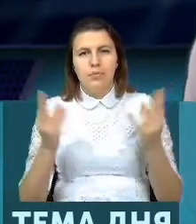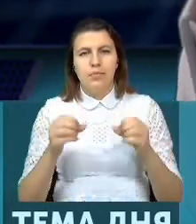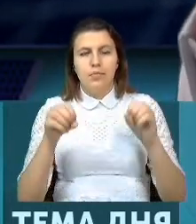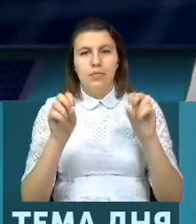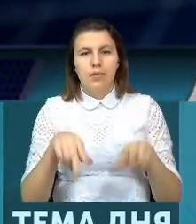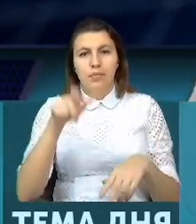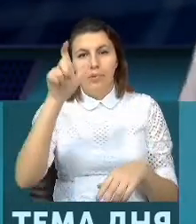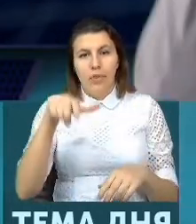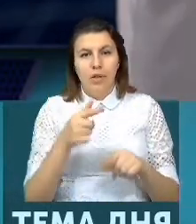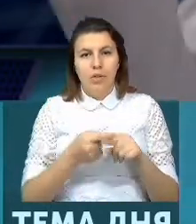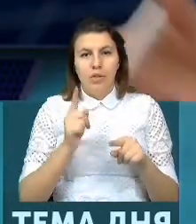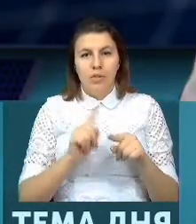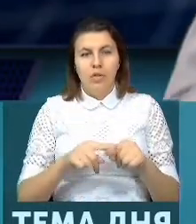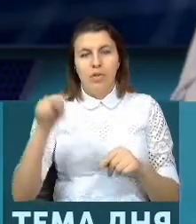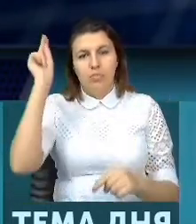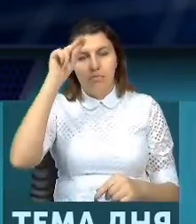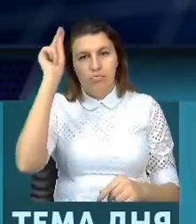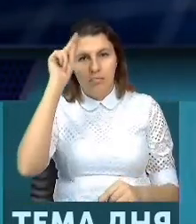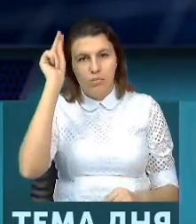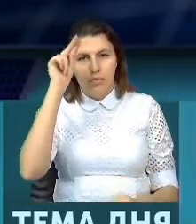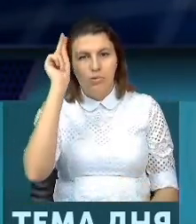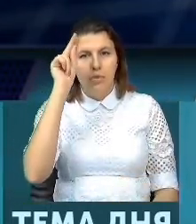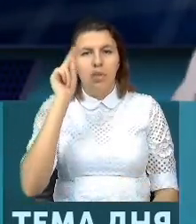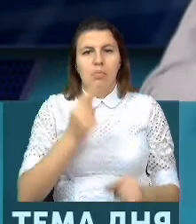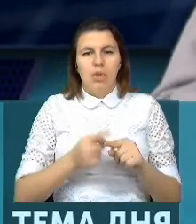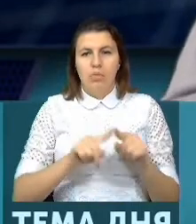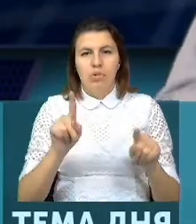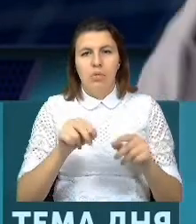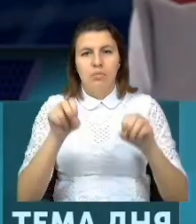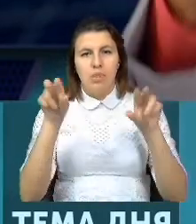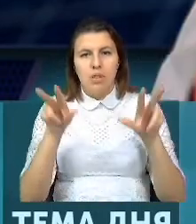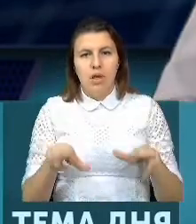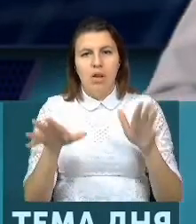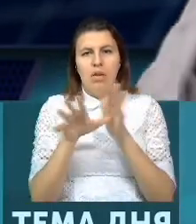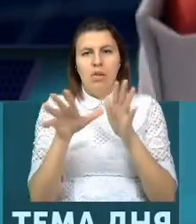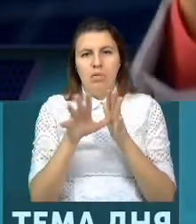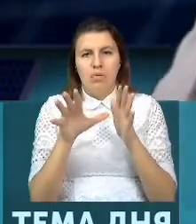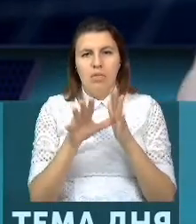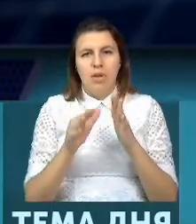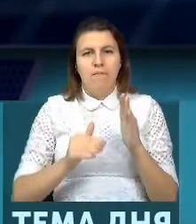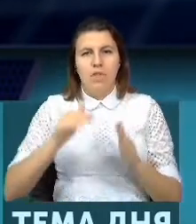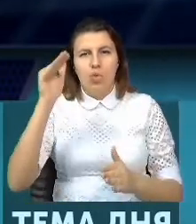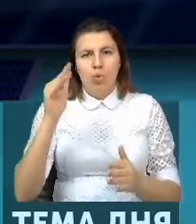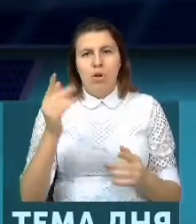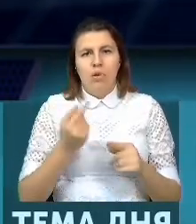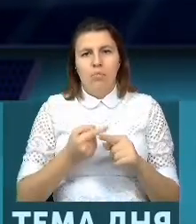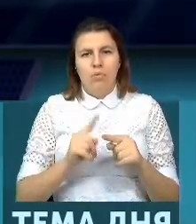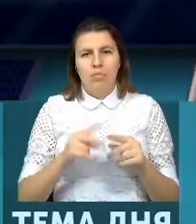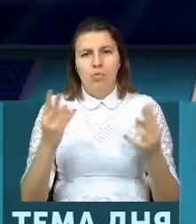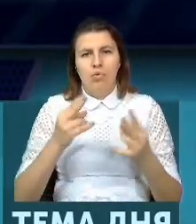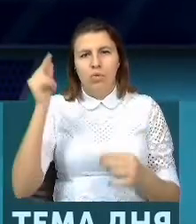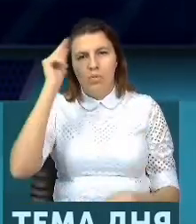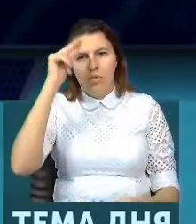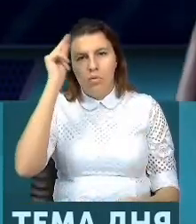пройдет обучение, потому что там специально напряжение высокое, то есть нужно пройти обучение. Такого человека